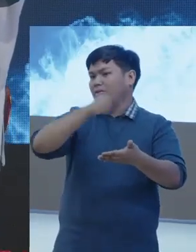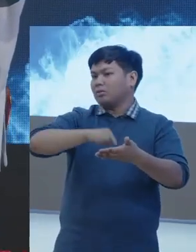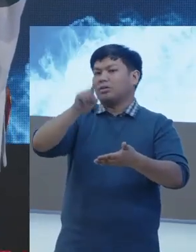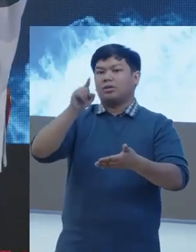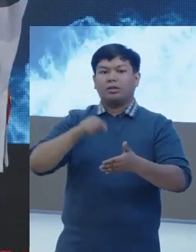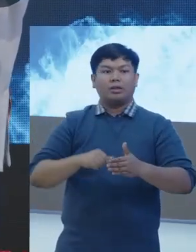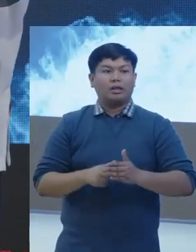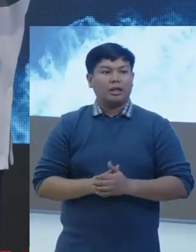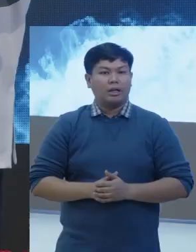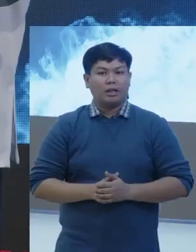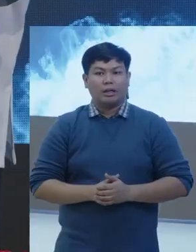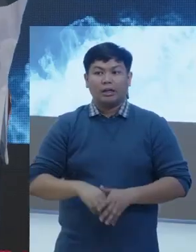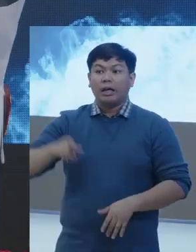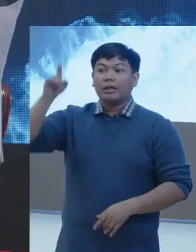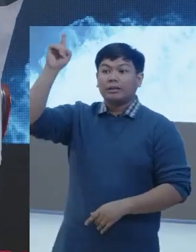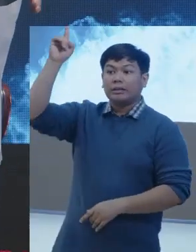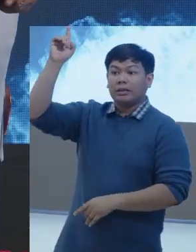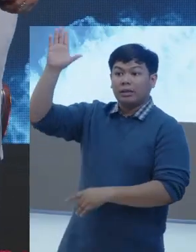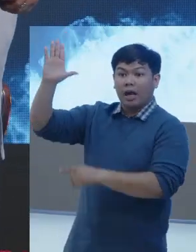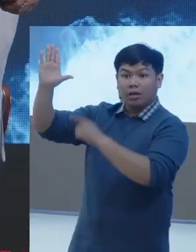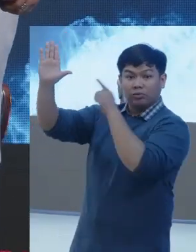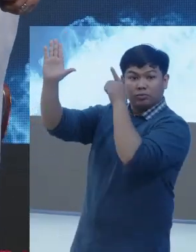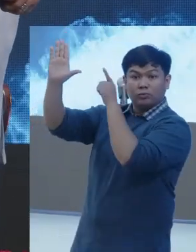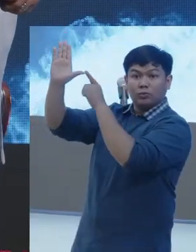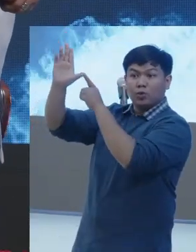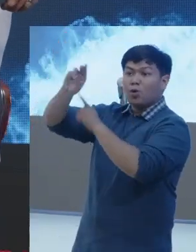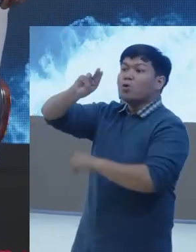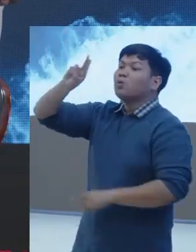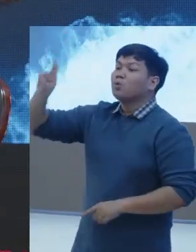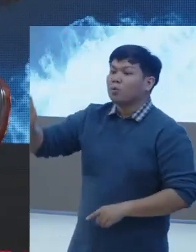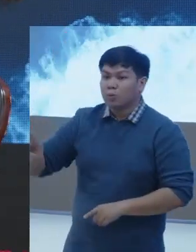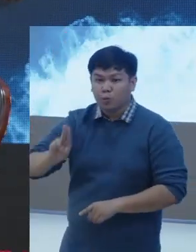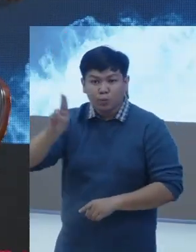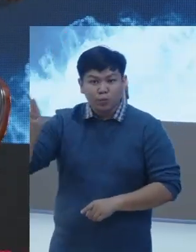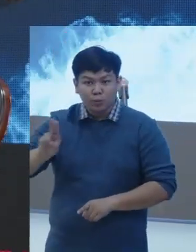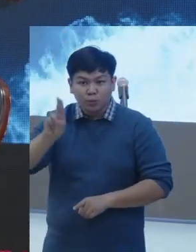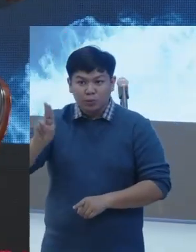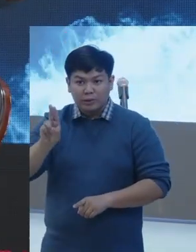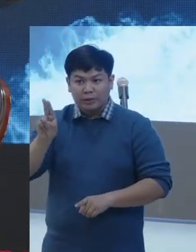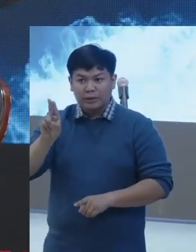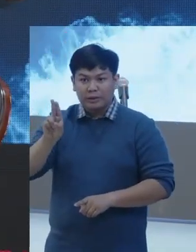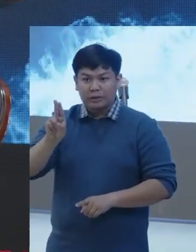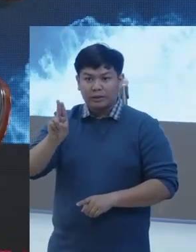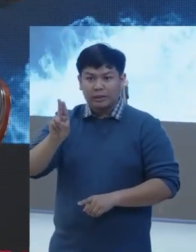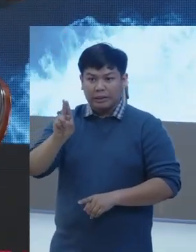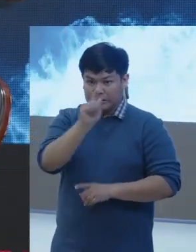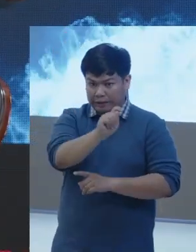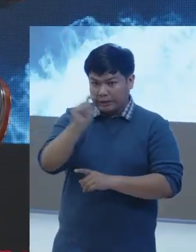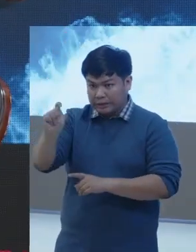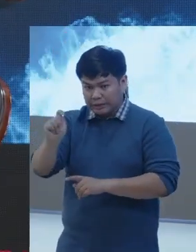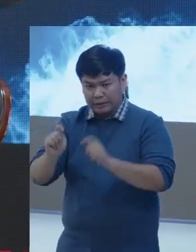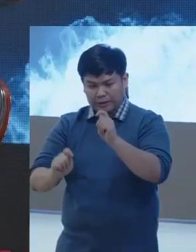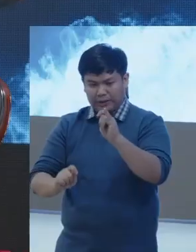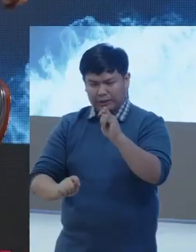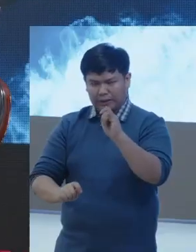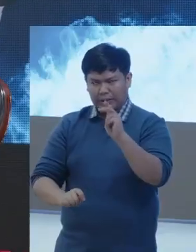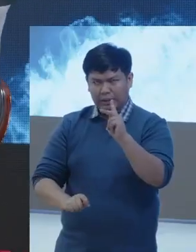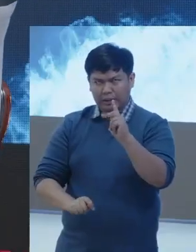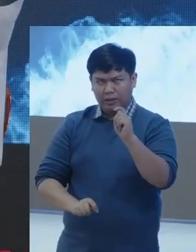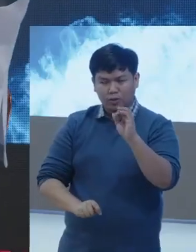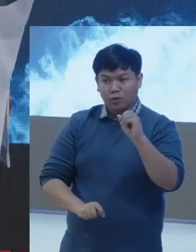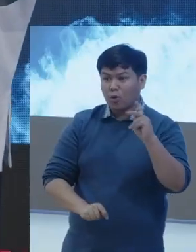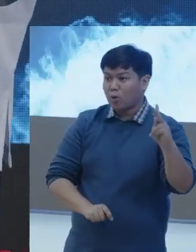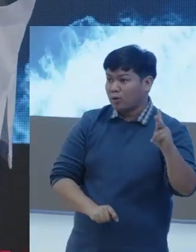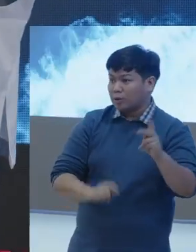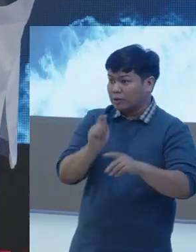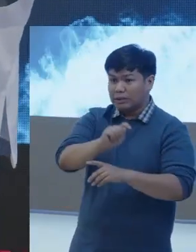Napansin niyo na ang Panginoon ginamit ang TikTok upang maabot ang